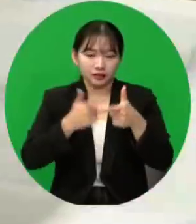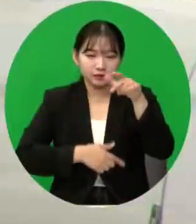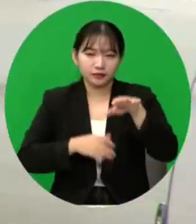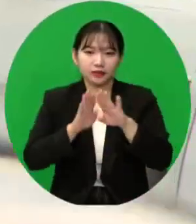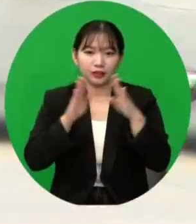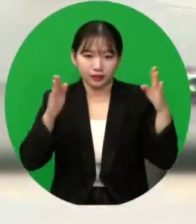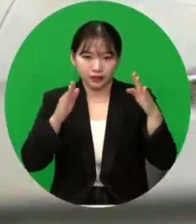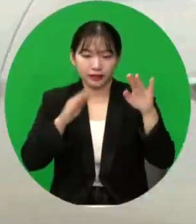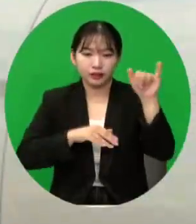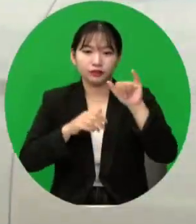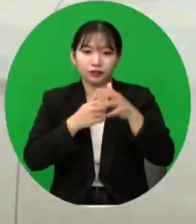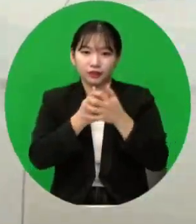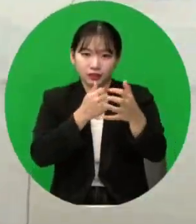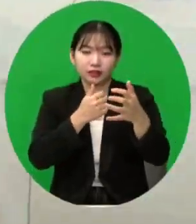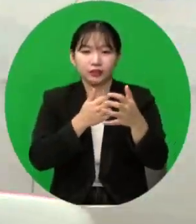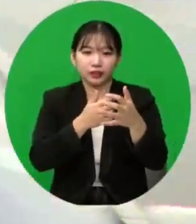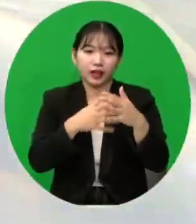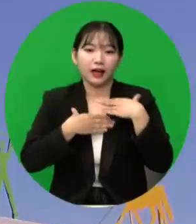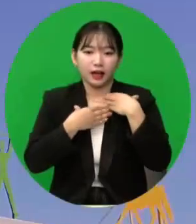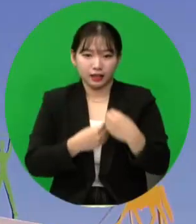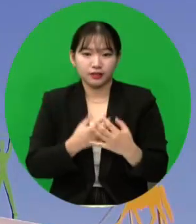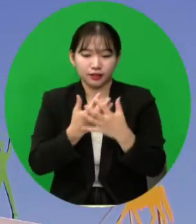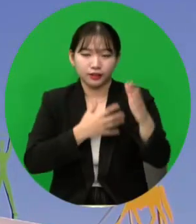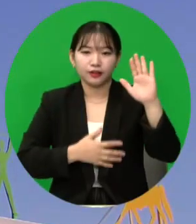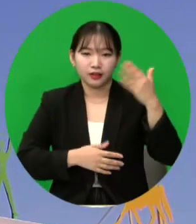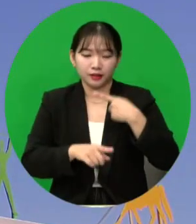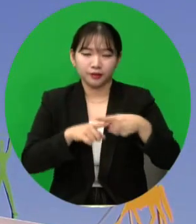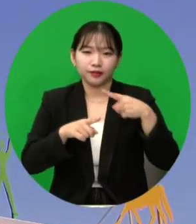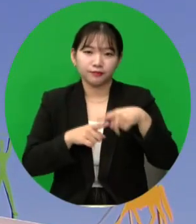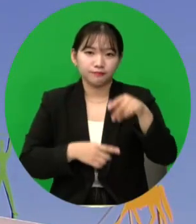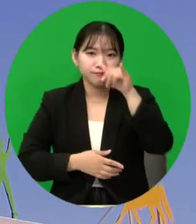안전체전으로 치러졌다는 평가가 나오고 있습니다. MBC 뉴스 허연주입니다.